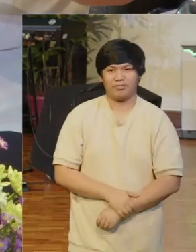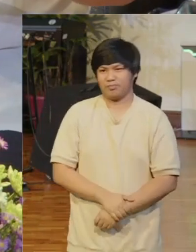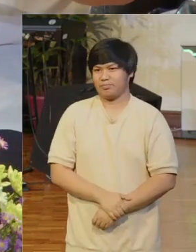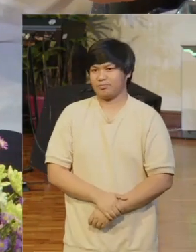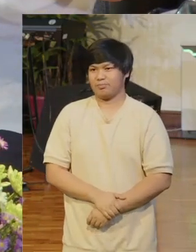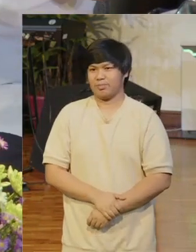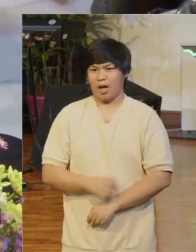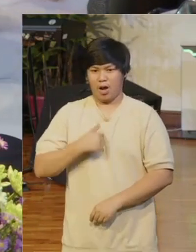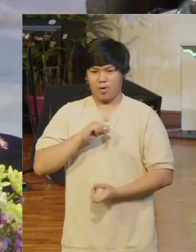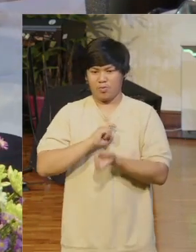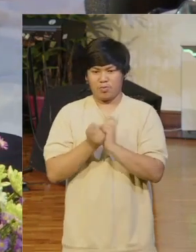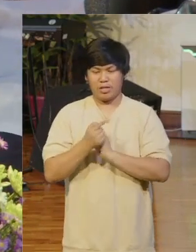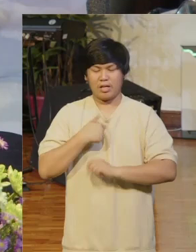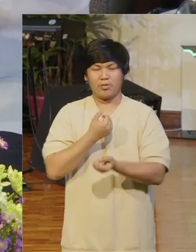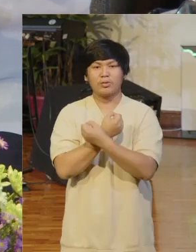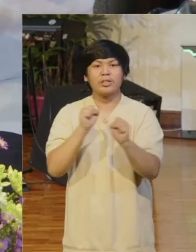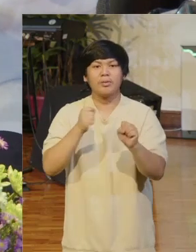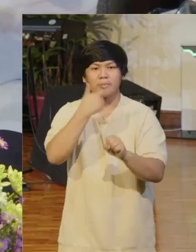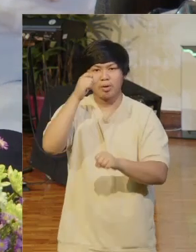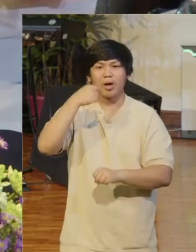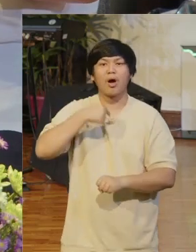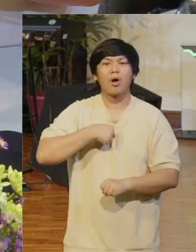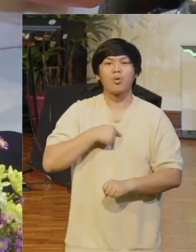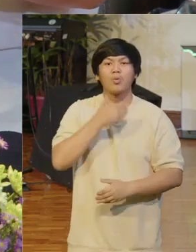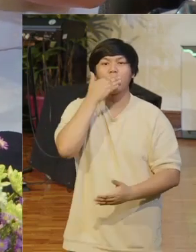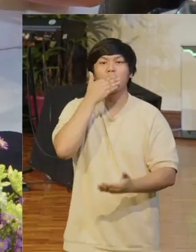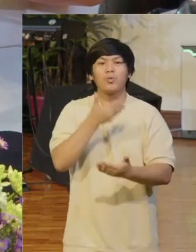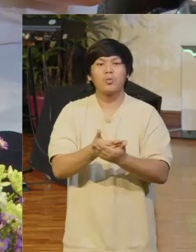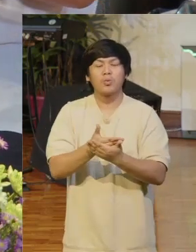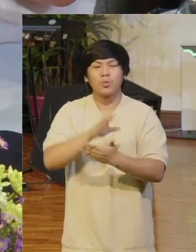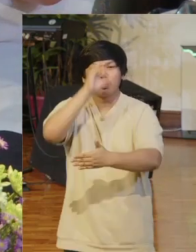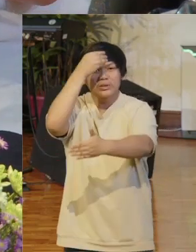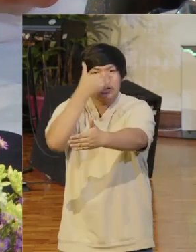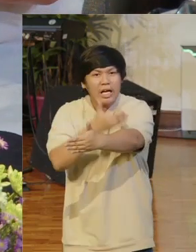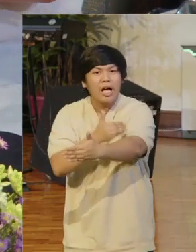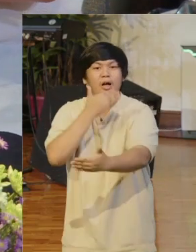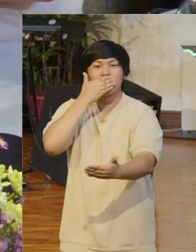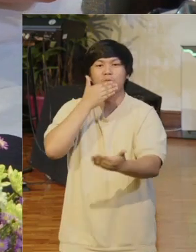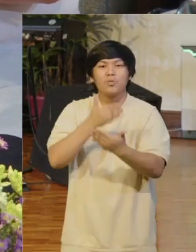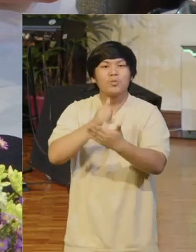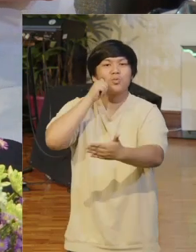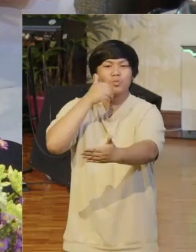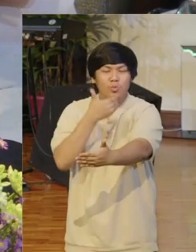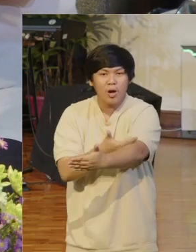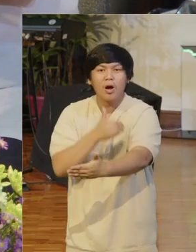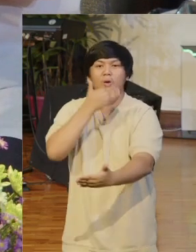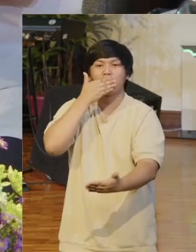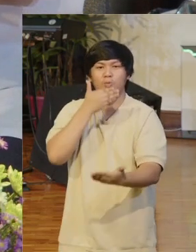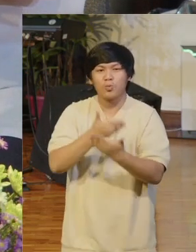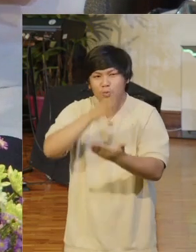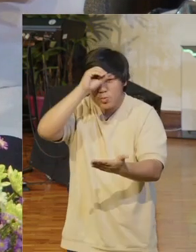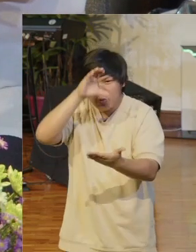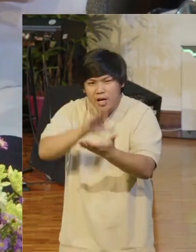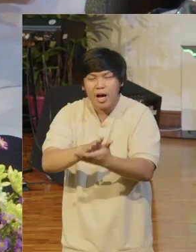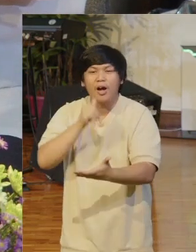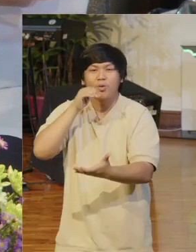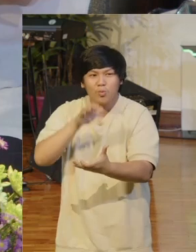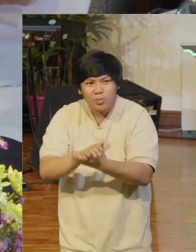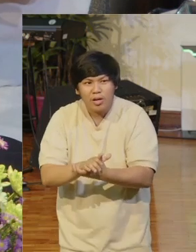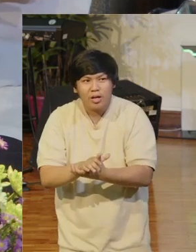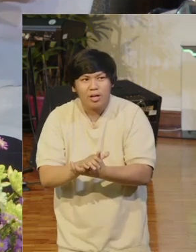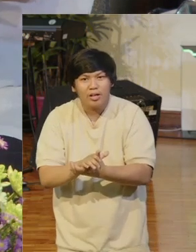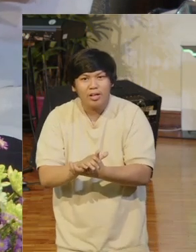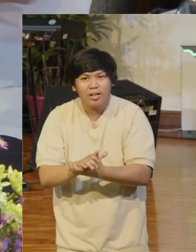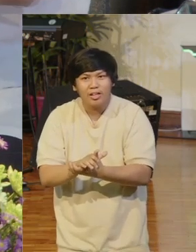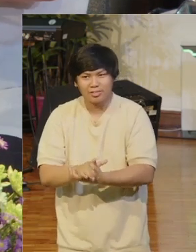Fellowship. Kaya ako naligtas sapagkat ako ay naging mabuting anak, masunuring asawa. No? Ang asawa dapat